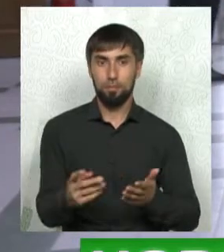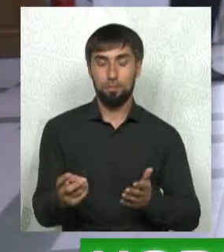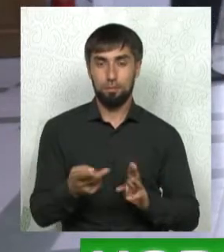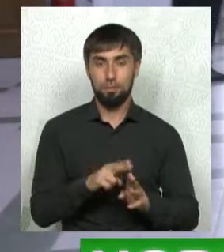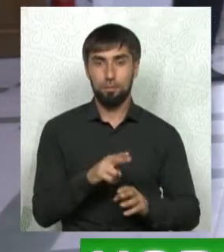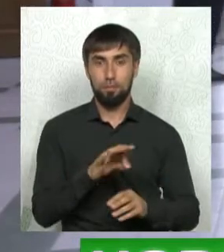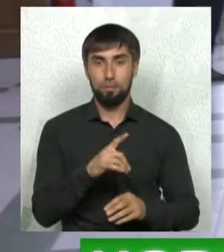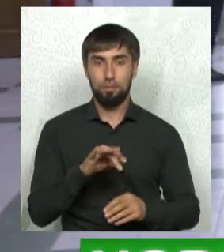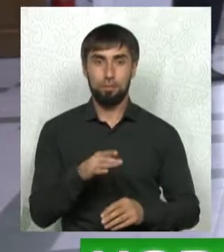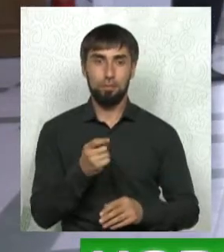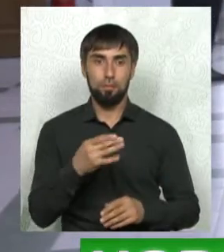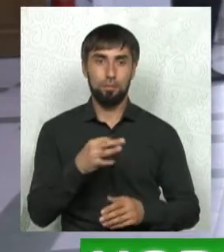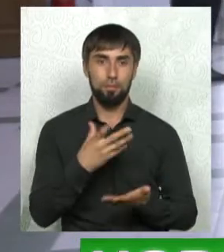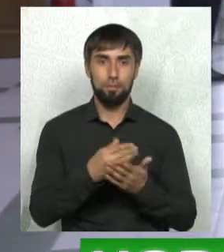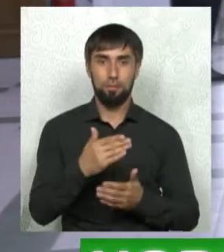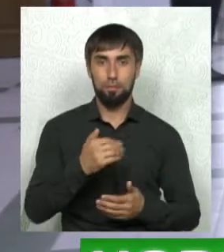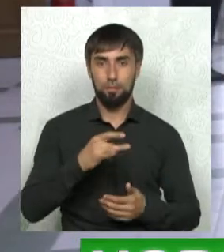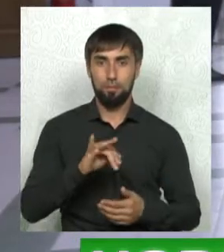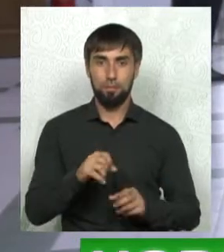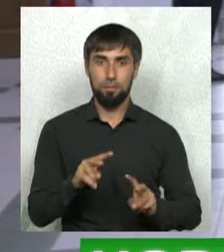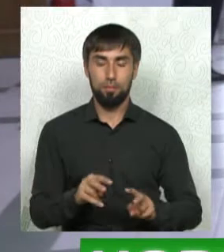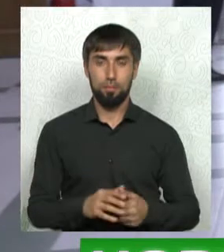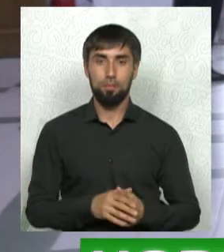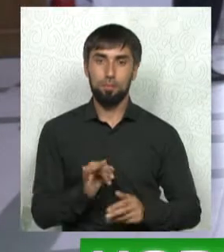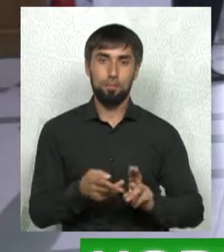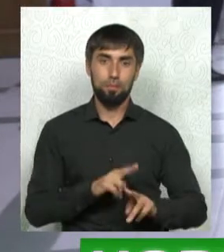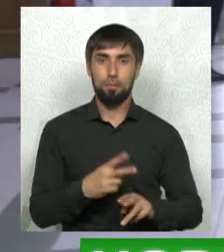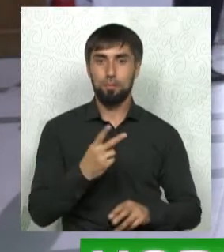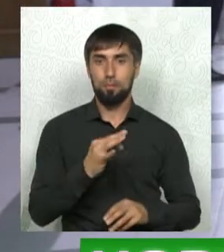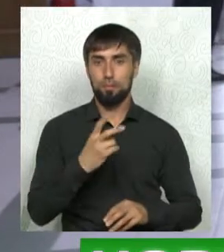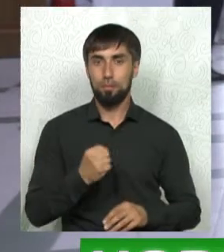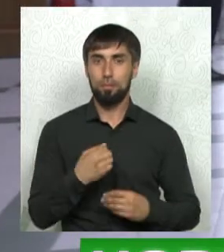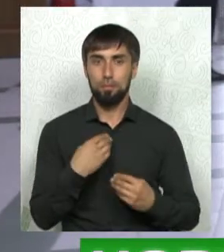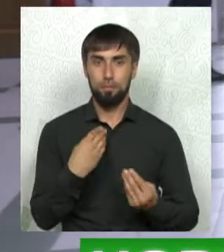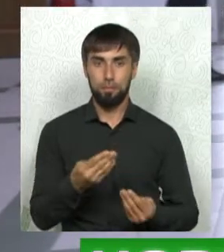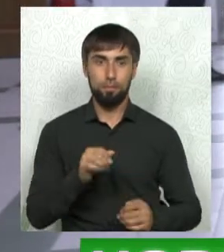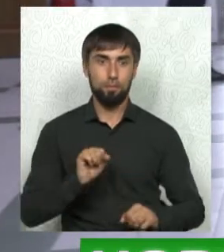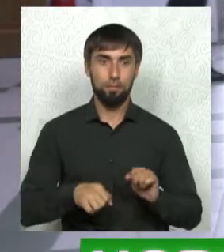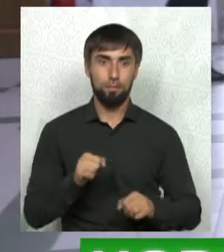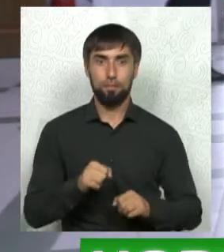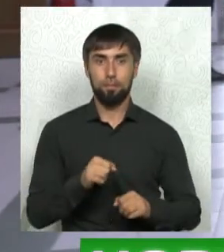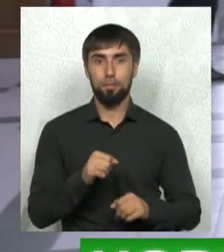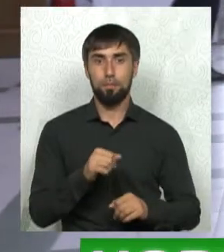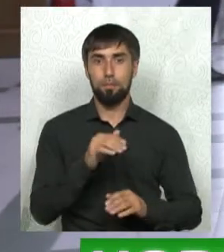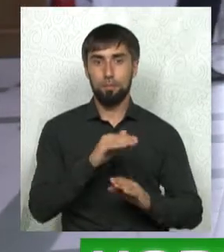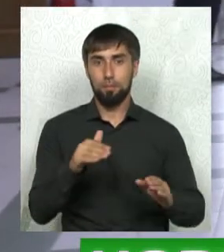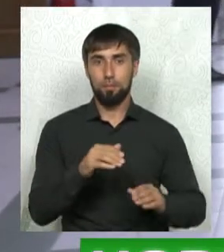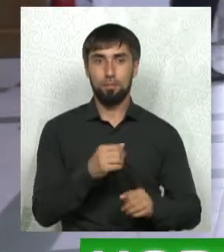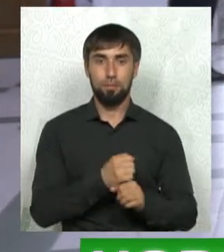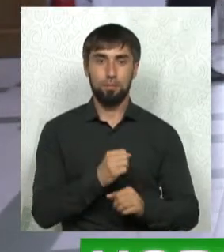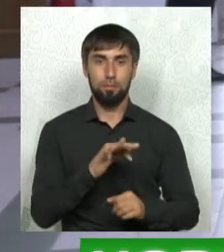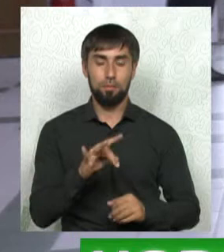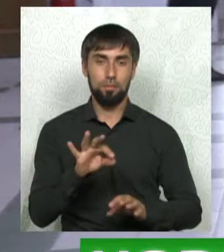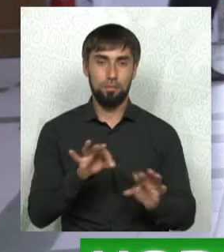дозаявить свое поступление на какие-то определенные факультеты и специальности, и поэтому вторая волна давала возможность ребенку сориентироваться в